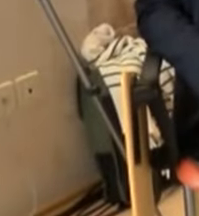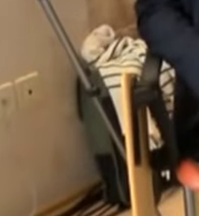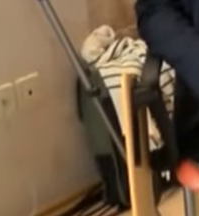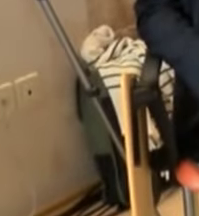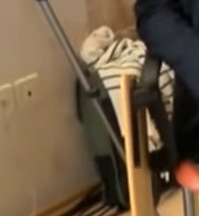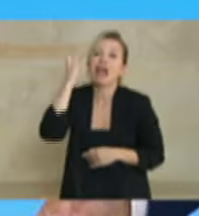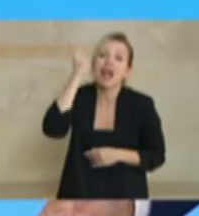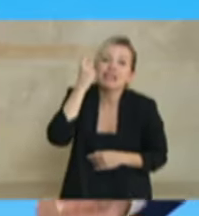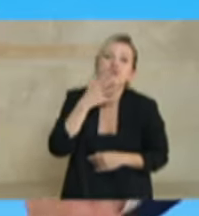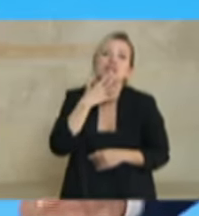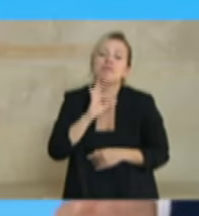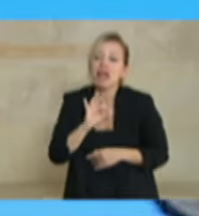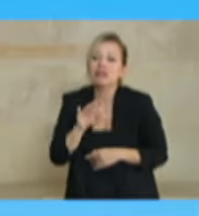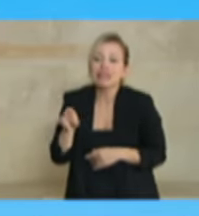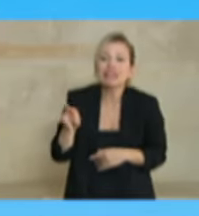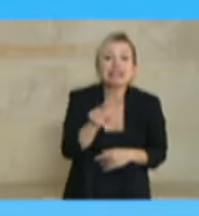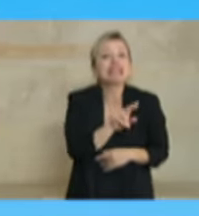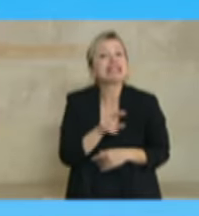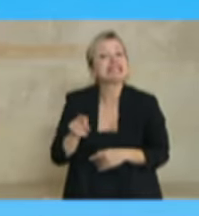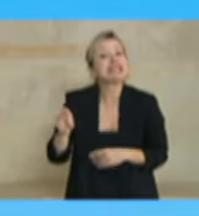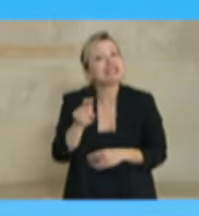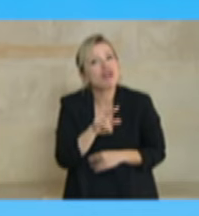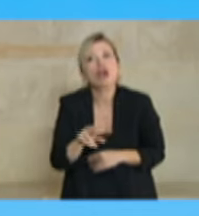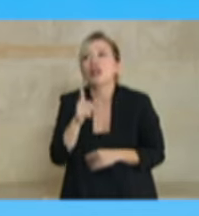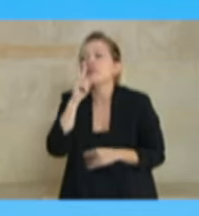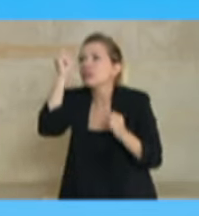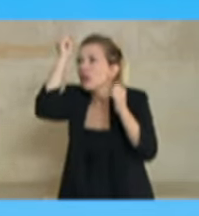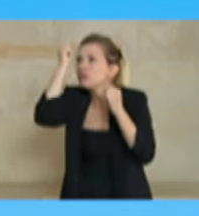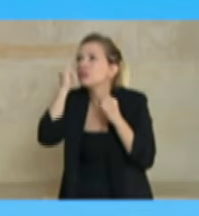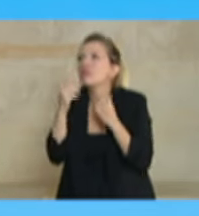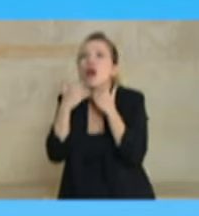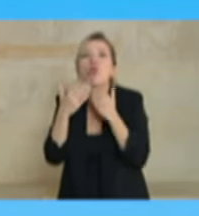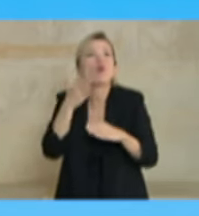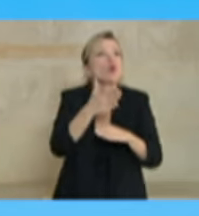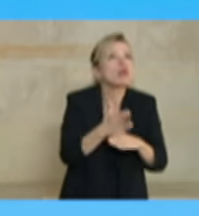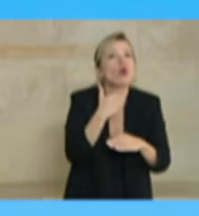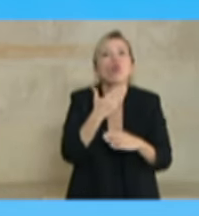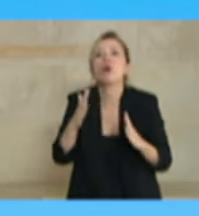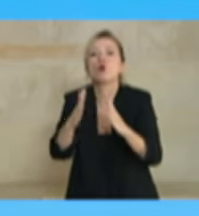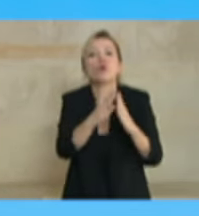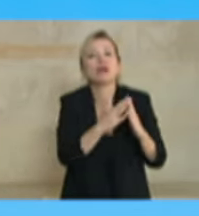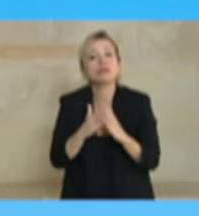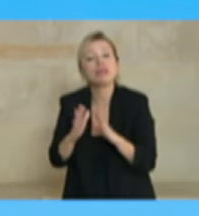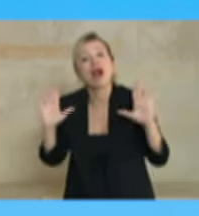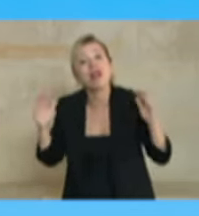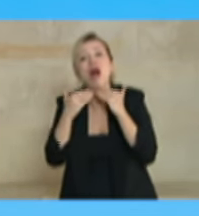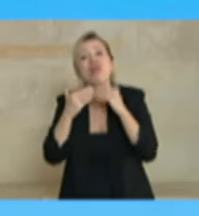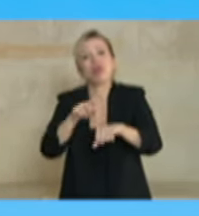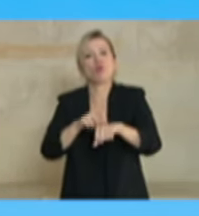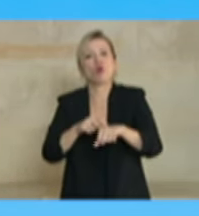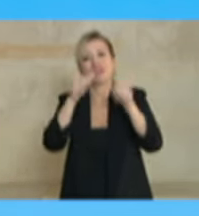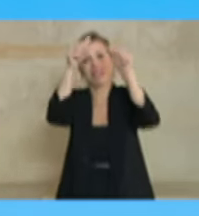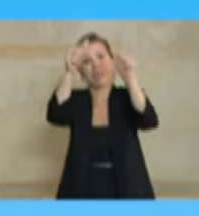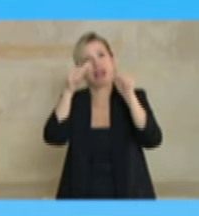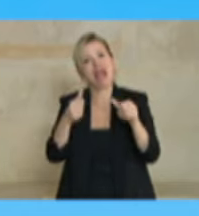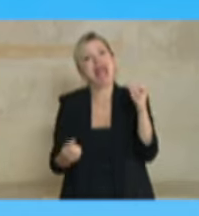προγράμματος σπίτι, σημειώνοντας ότι οι τελικές αποφάσεις είναι ζήτημα διαπραγμάτευσης. Δεν είμαι έτοιμος να εξαγγείλω κάτι οριστικό αυτή τη στιγμή, γιατί απαιτείται μια